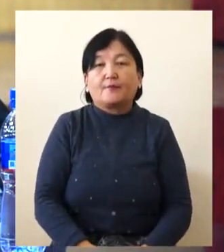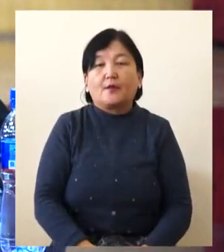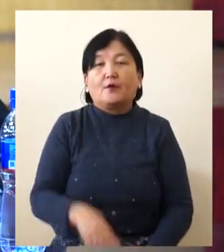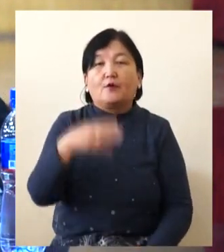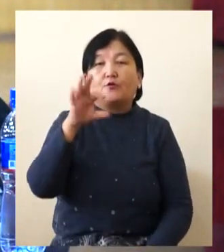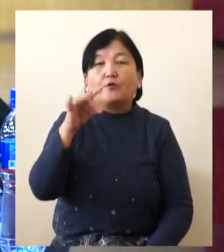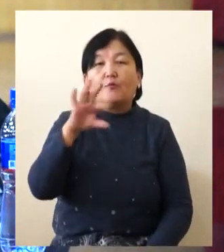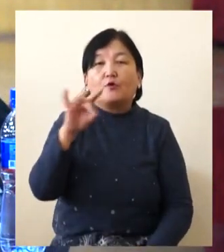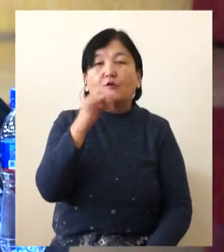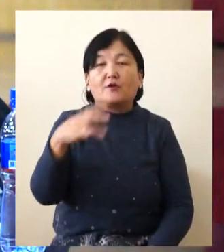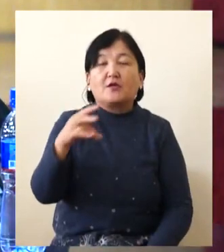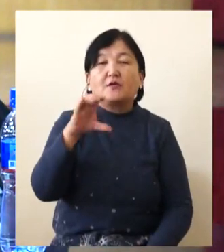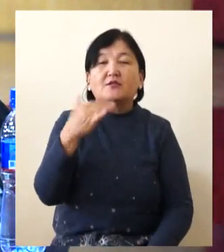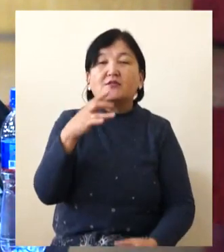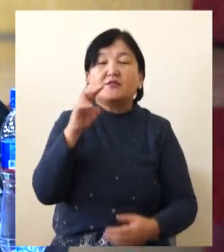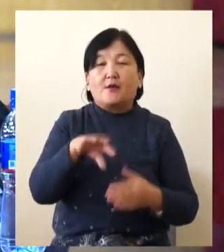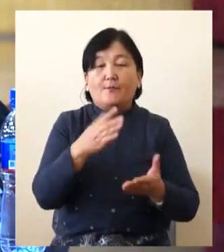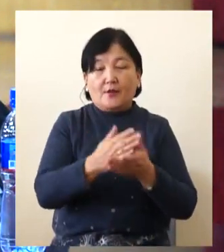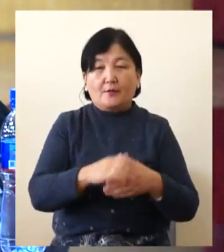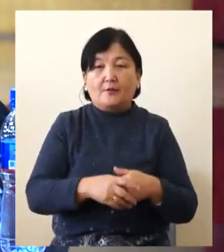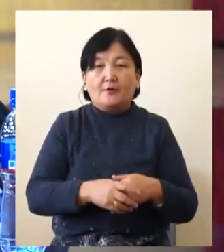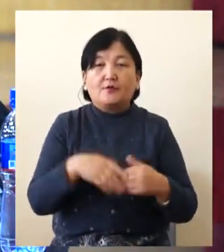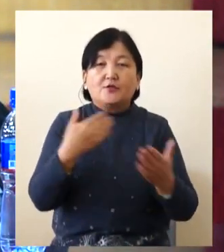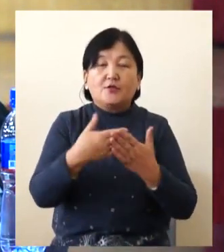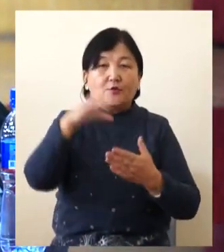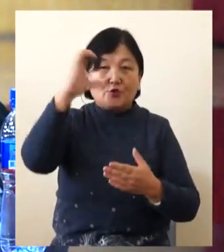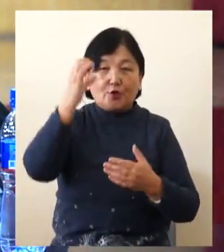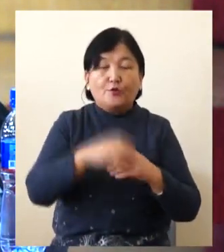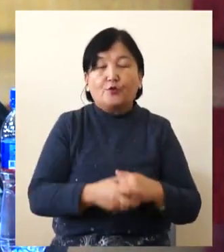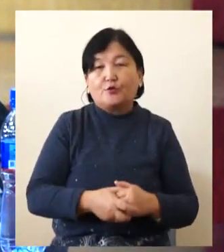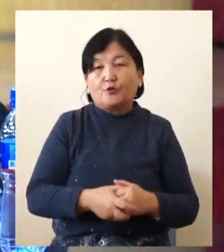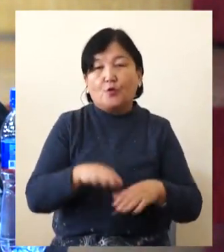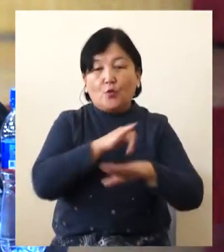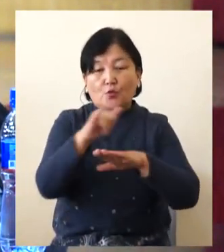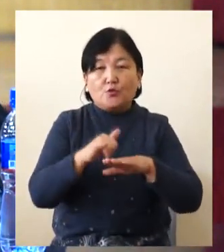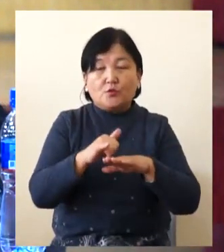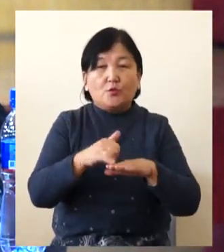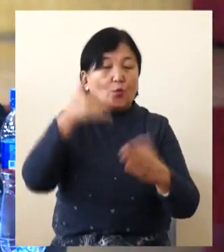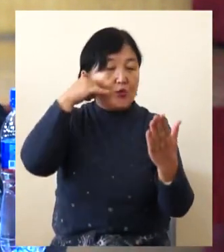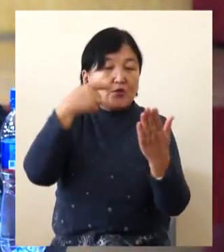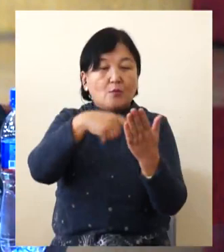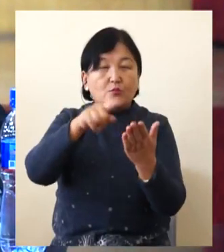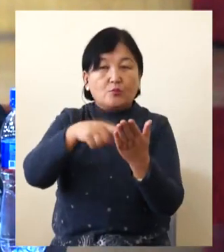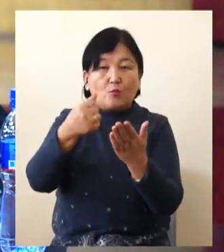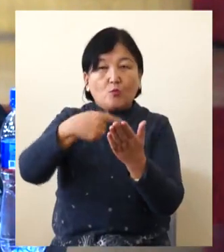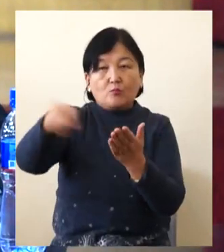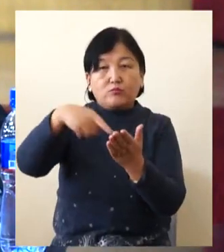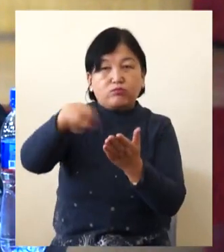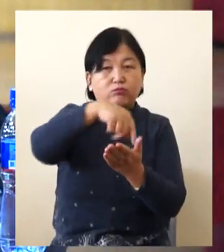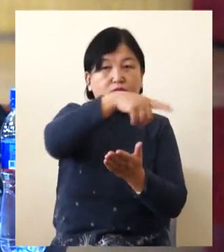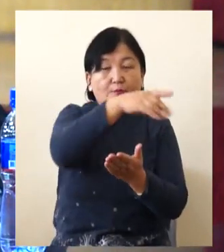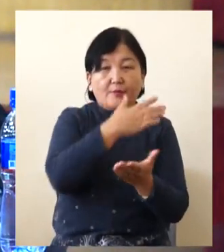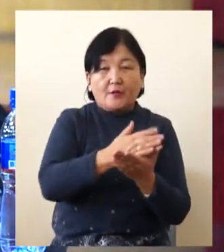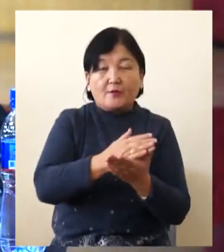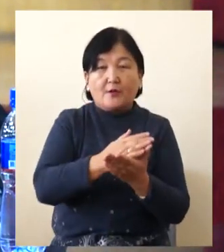мөн төлбөрийн систем. Одоо ингээд чи би солонгос бүх төлбөрийн системийг уцаар хийж